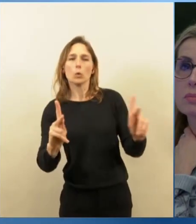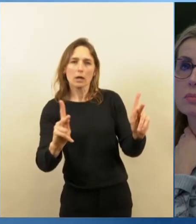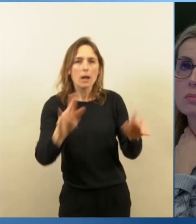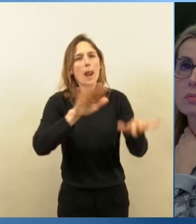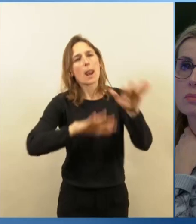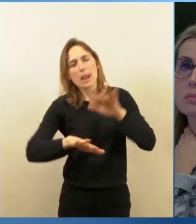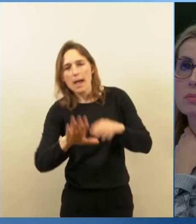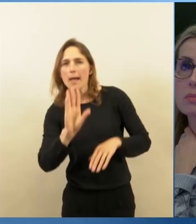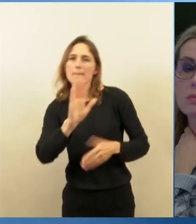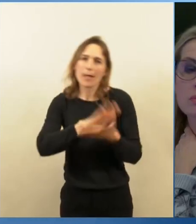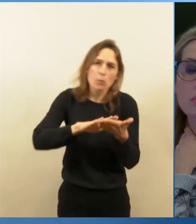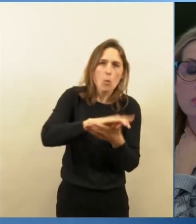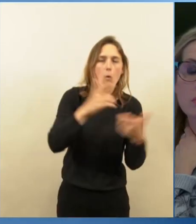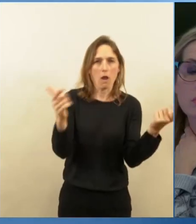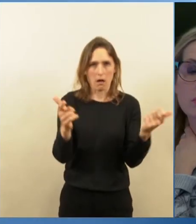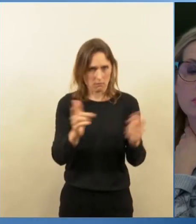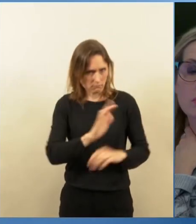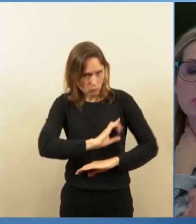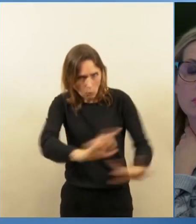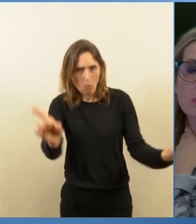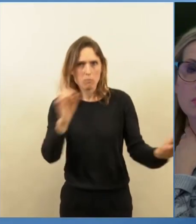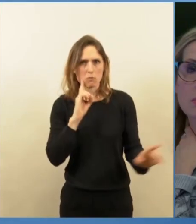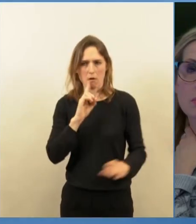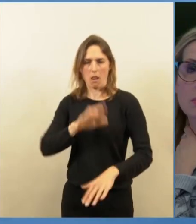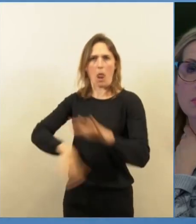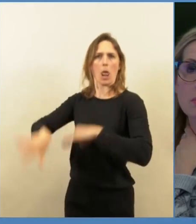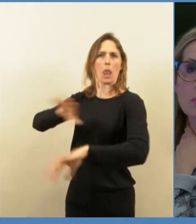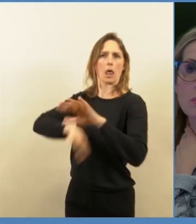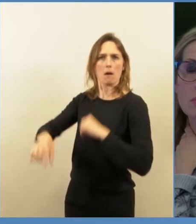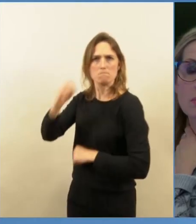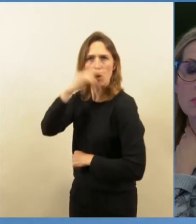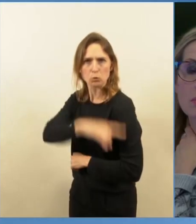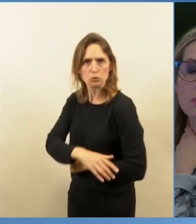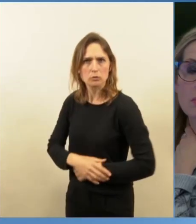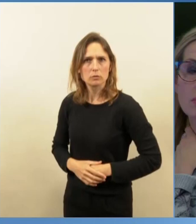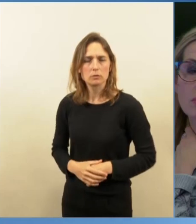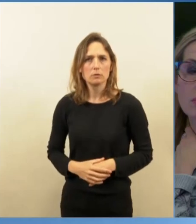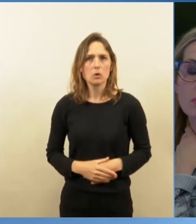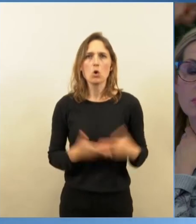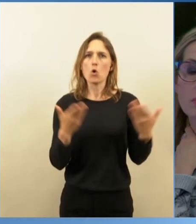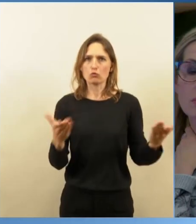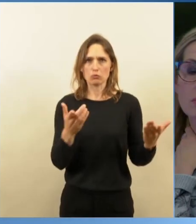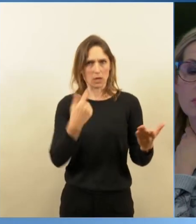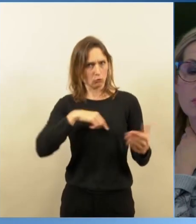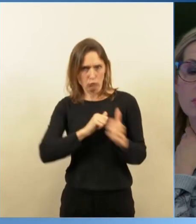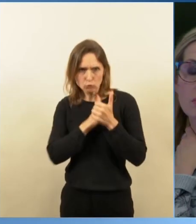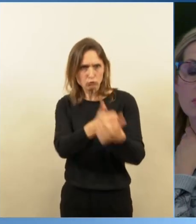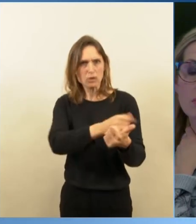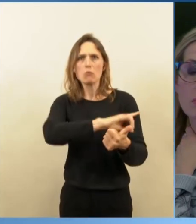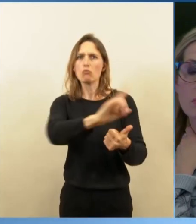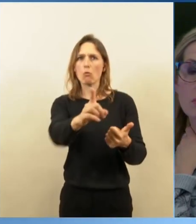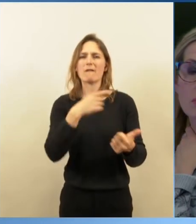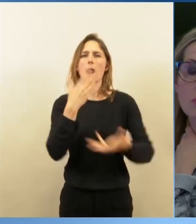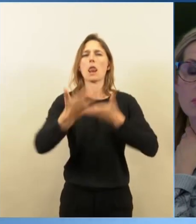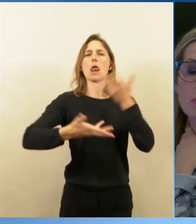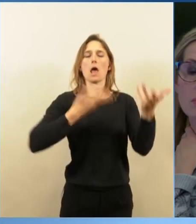tous menti au Grenoble mais aujourd'hui nous vous disons que nous ne vous suivons pas sur cette démagogie oui